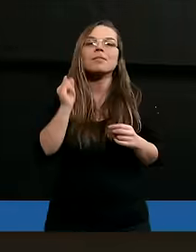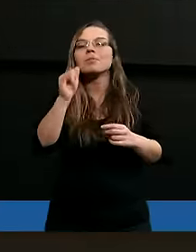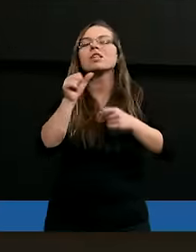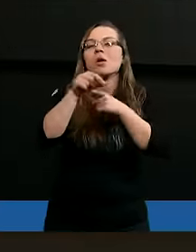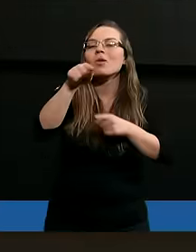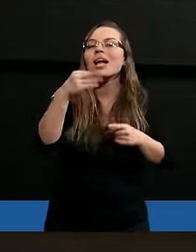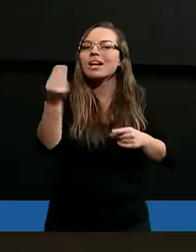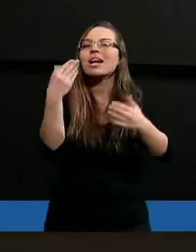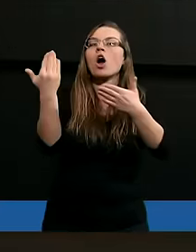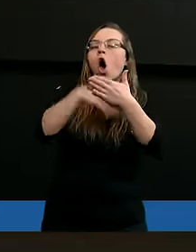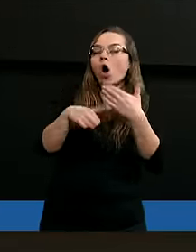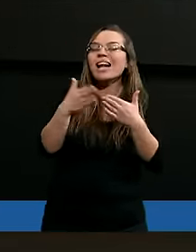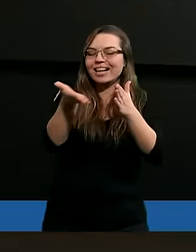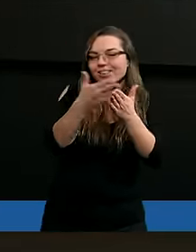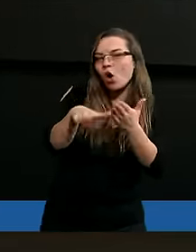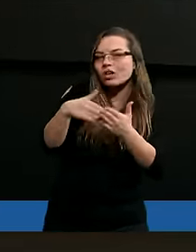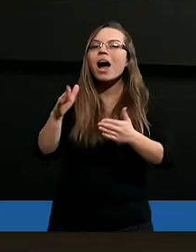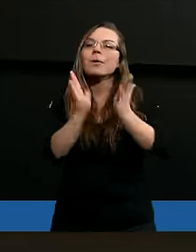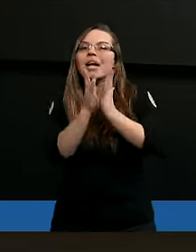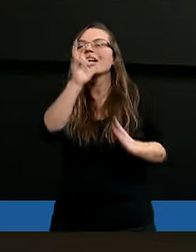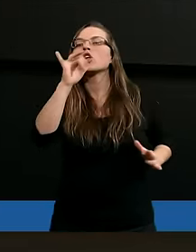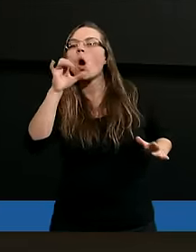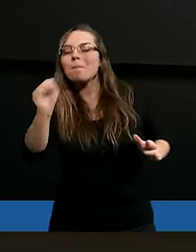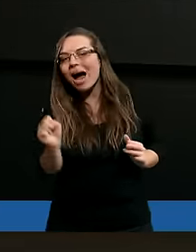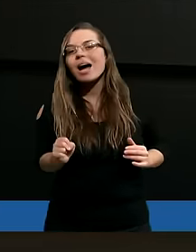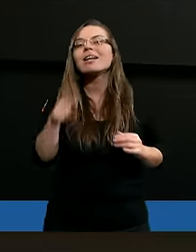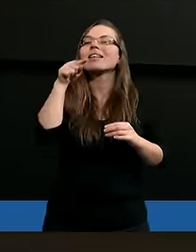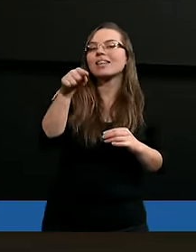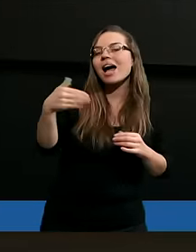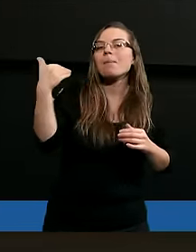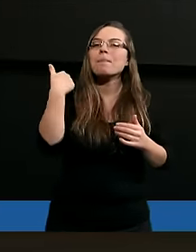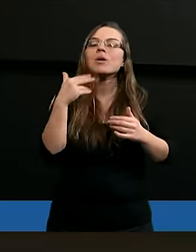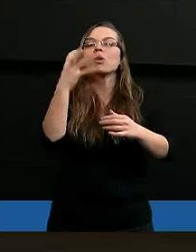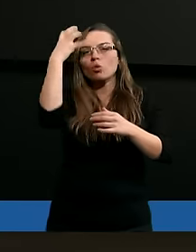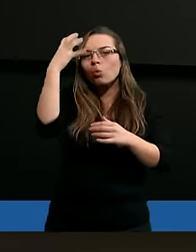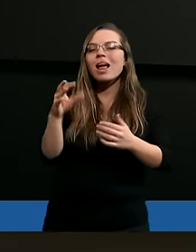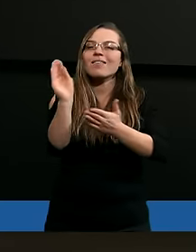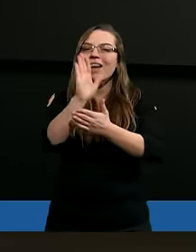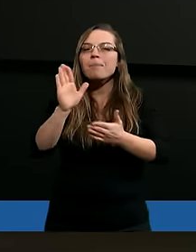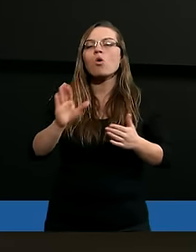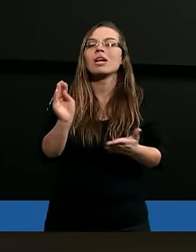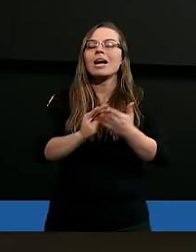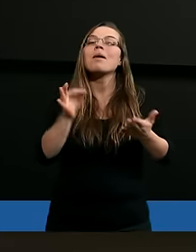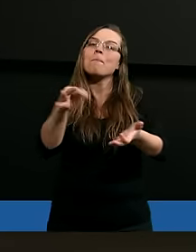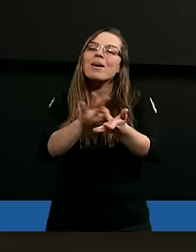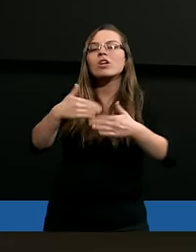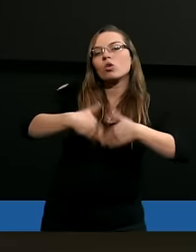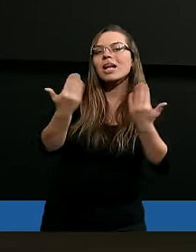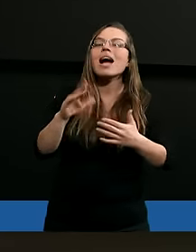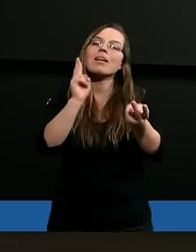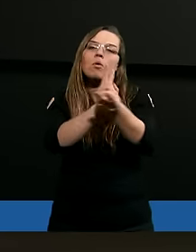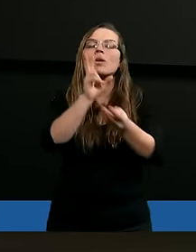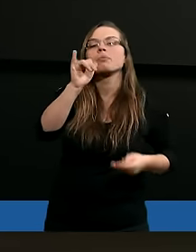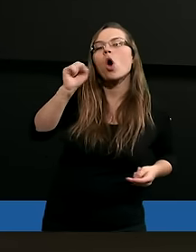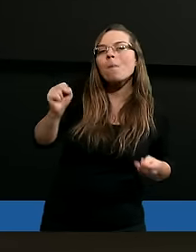Czyli jeszcze dalej niż te ostatnie rozdziały Księgi Hioba. Tam do Bożego Królestwa i pewnego dnia spotykamy Hioba gdzieś